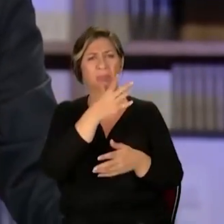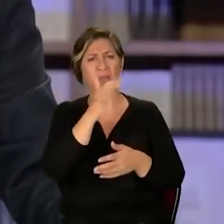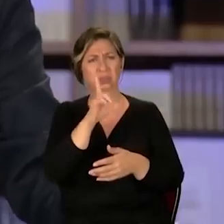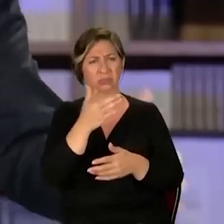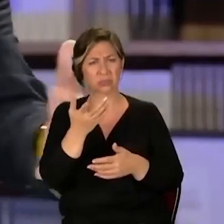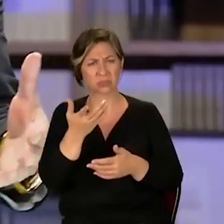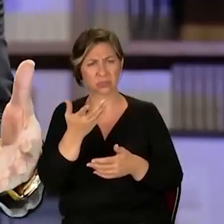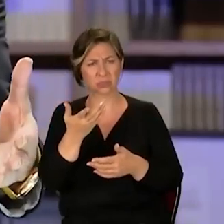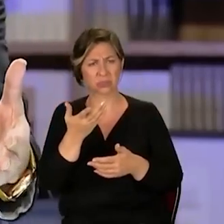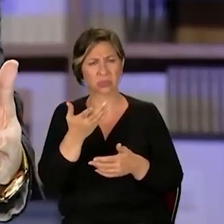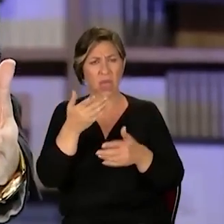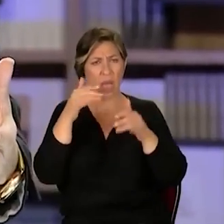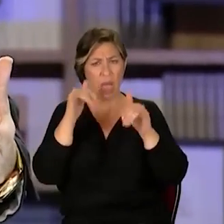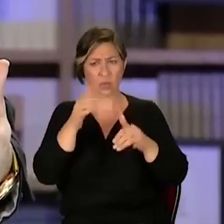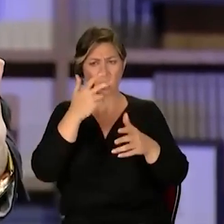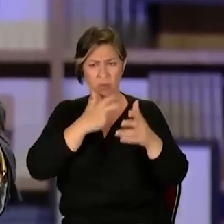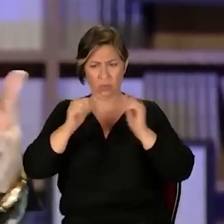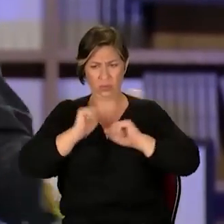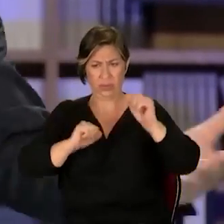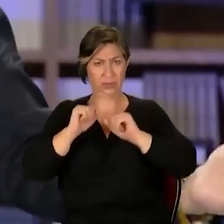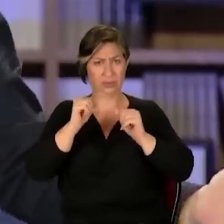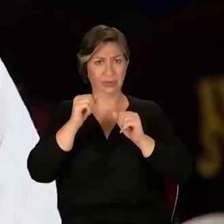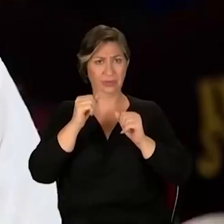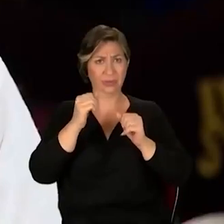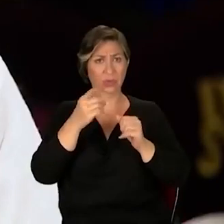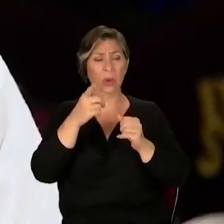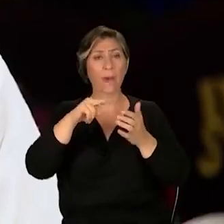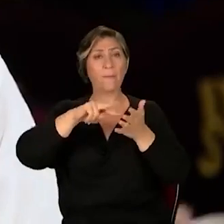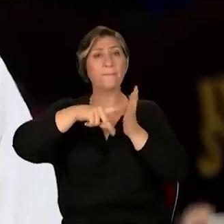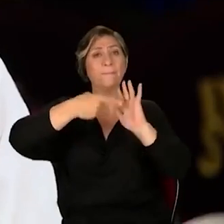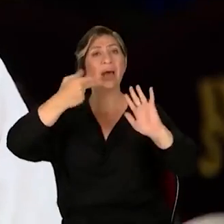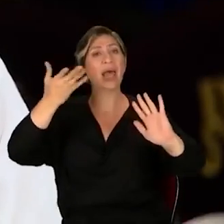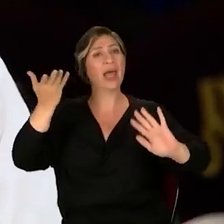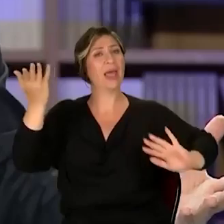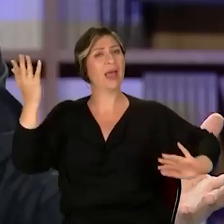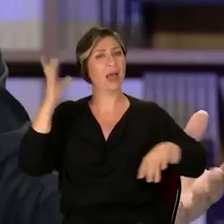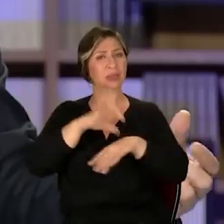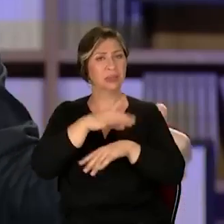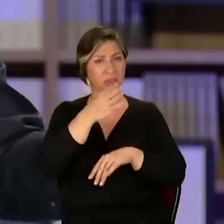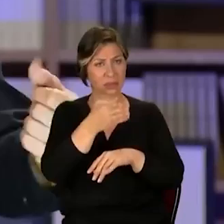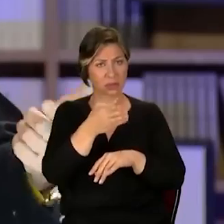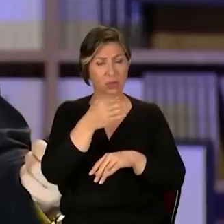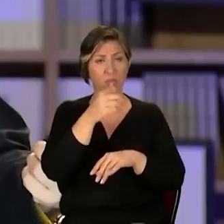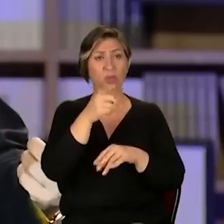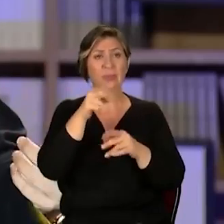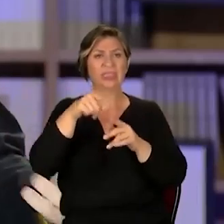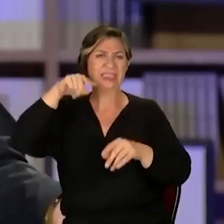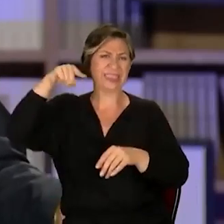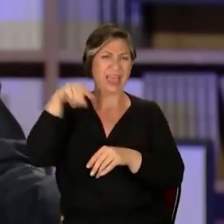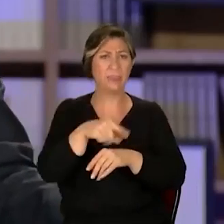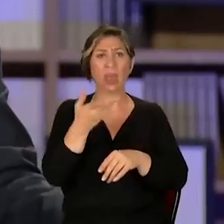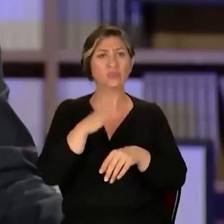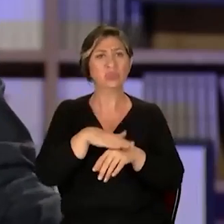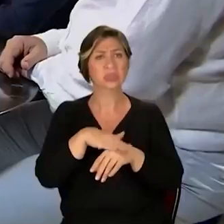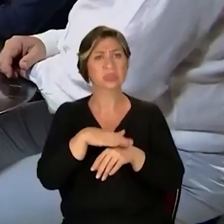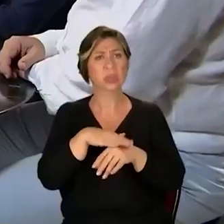lazım. Çünkü aynı konservatuvarlarda okuduk bu balet hastalığı dedi. Balerin hastalığı dedi. Bu tür kramplar. Ne